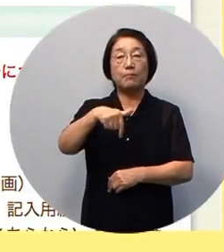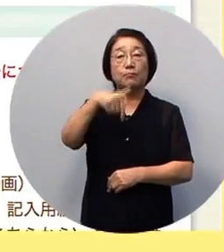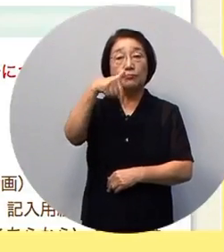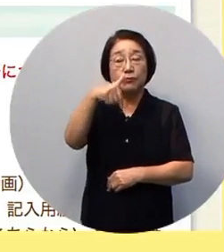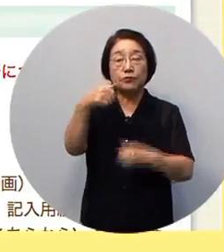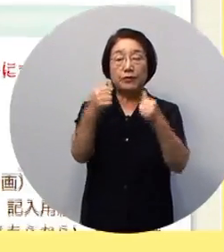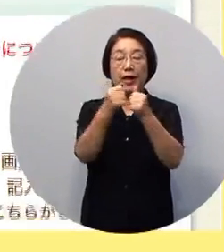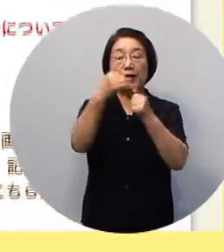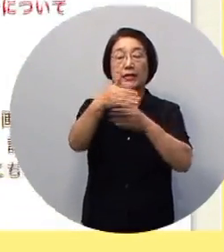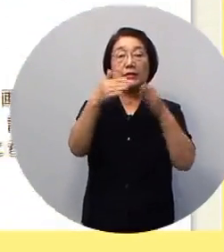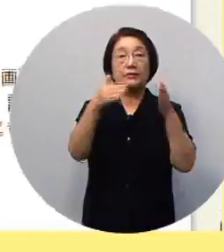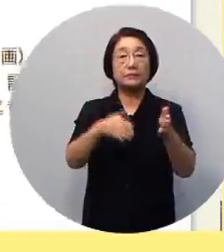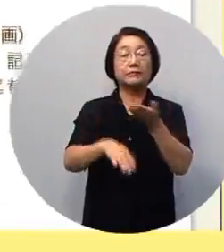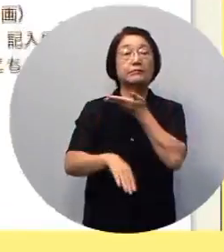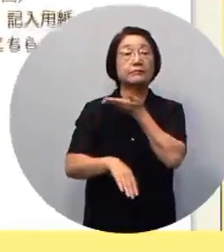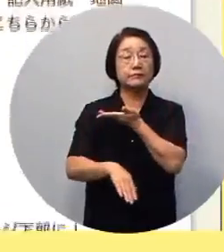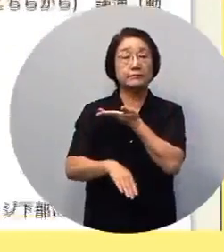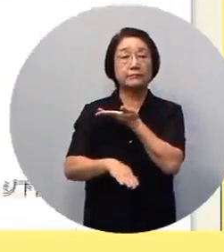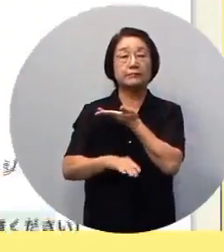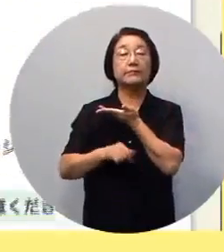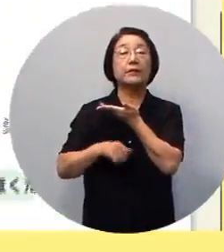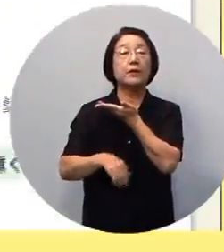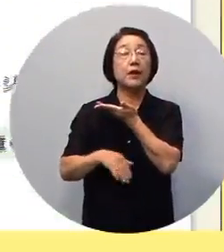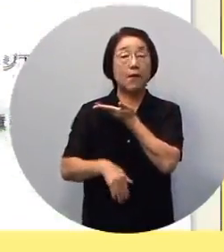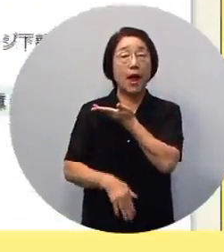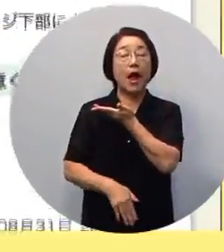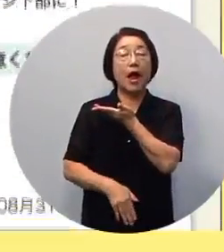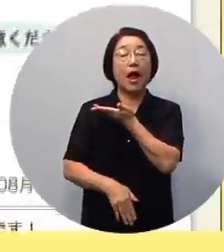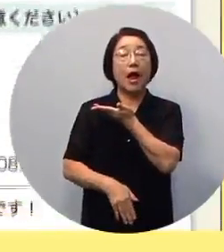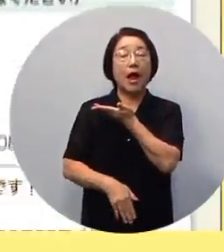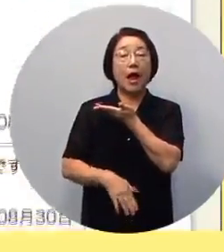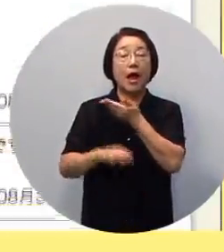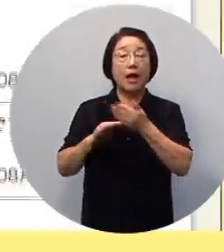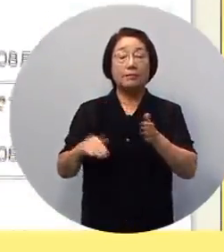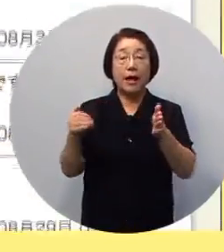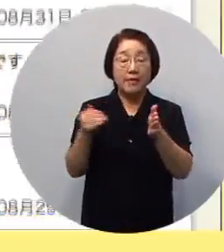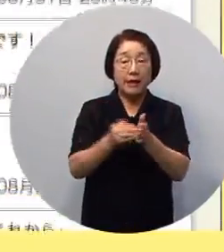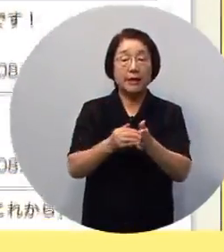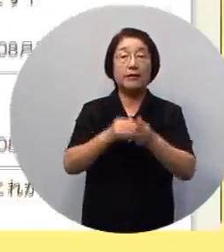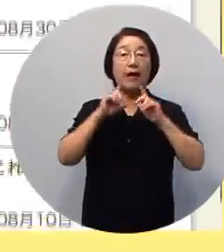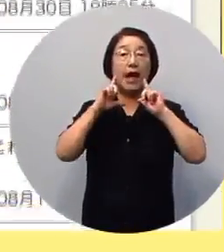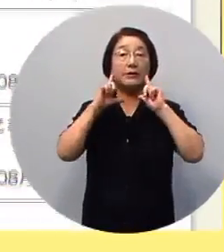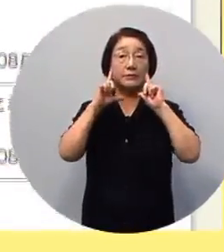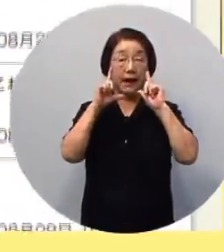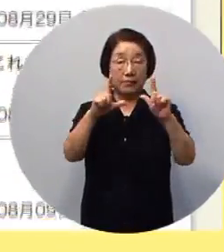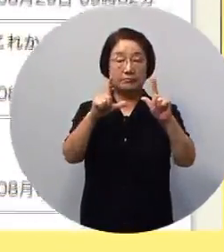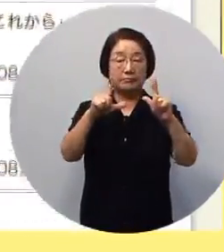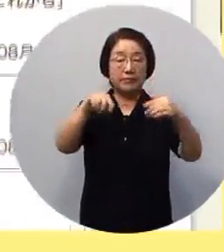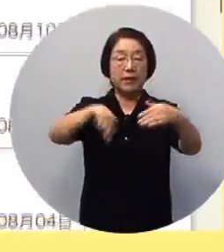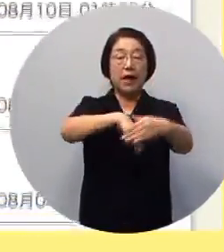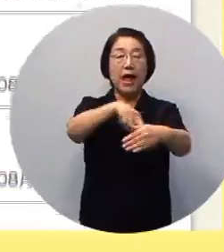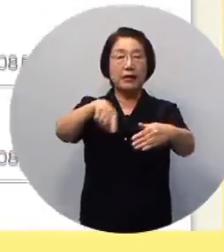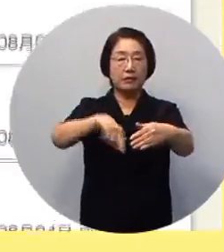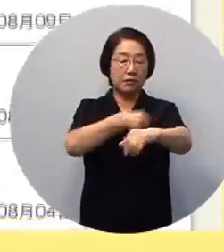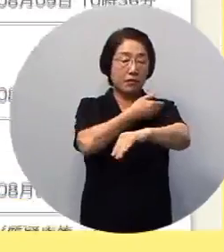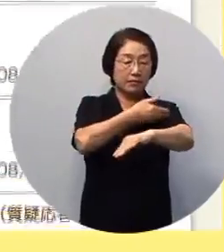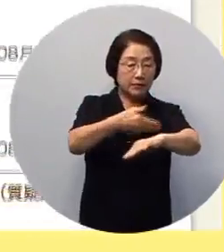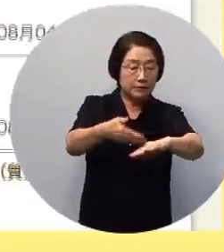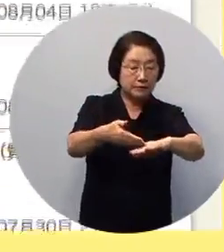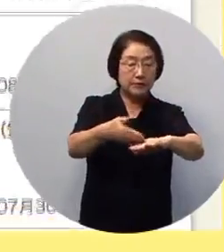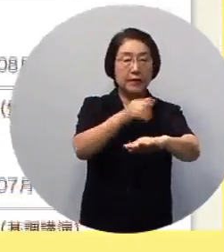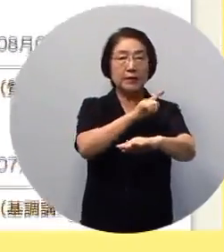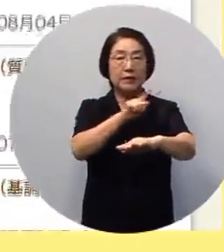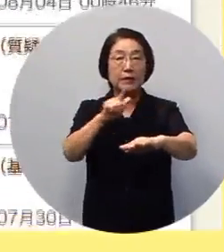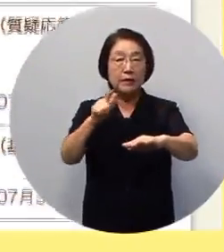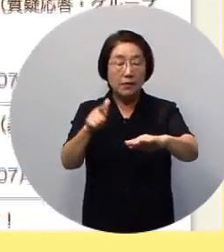ろいろ出てきました。 はい、そうですね、今までの発言の経過ですとか、実際にですね、今の発言などが